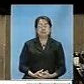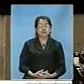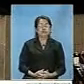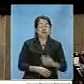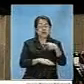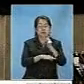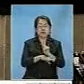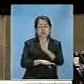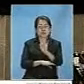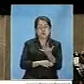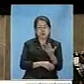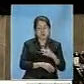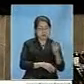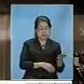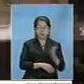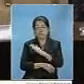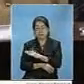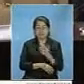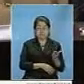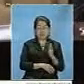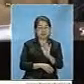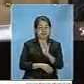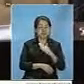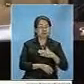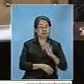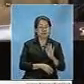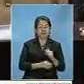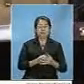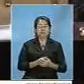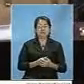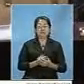ขอสลับนะครับท่านธนุศักดิ์ครับเดี๋ยวให้ทางซีกฝ่ายค้านก่อน